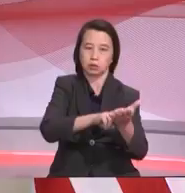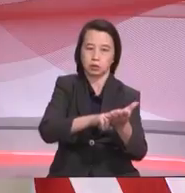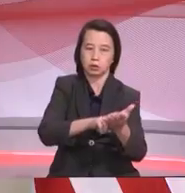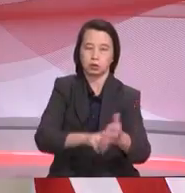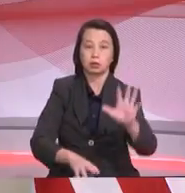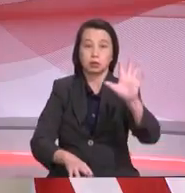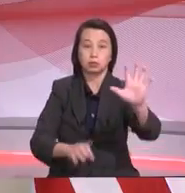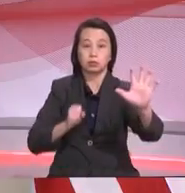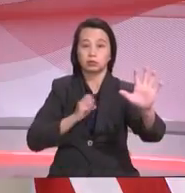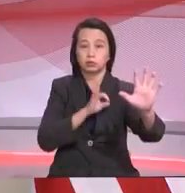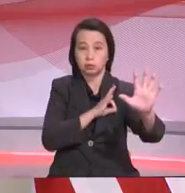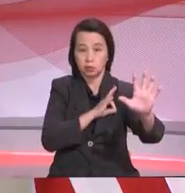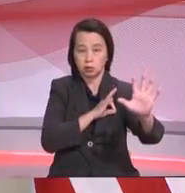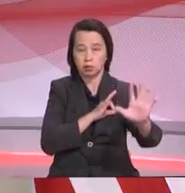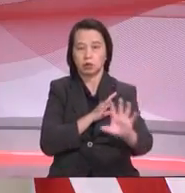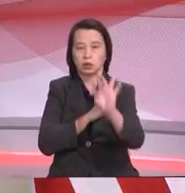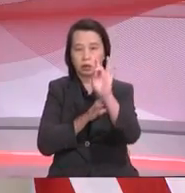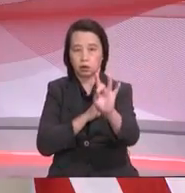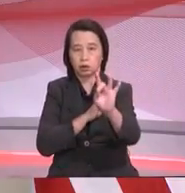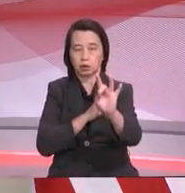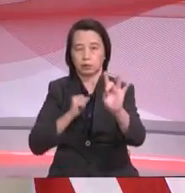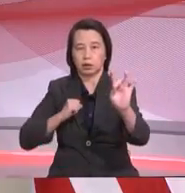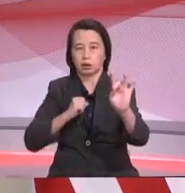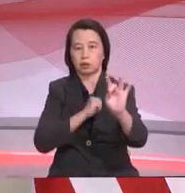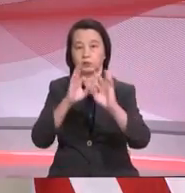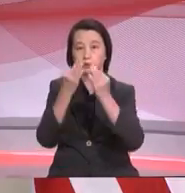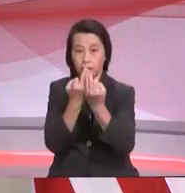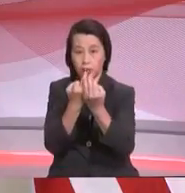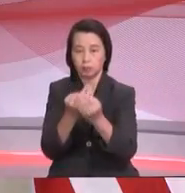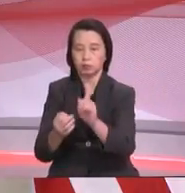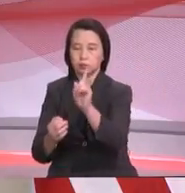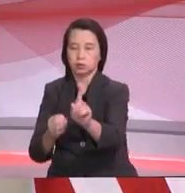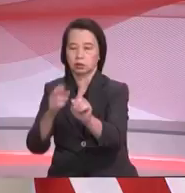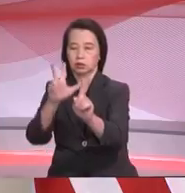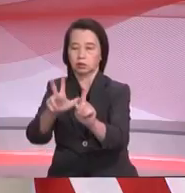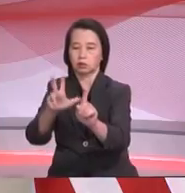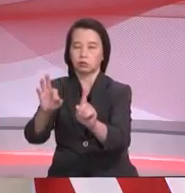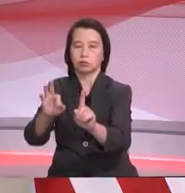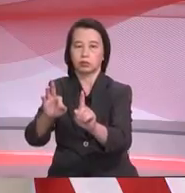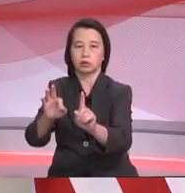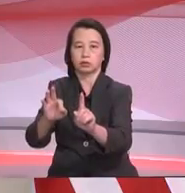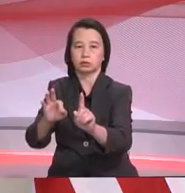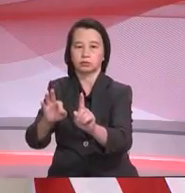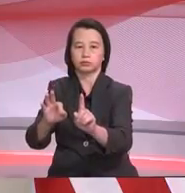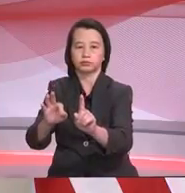melibatkan 5 kaki tangan, 8 ahli keluarga dan 139